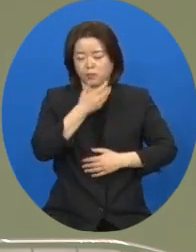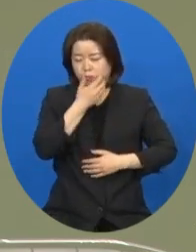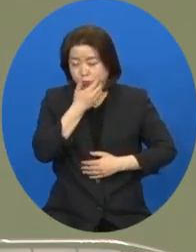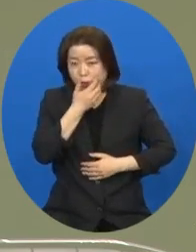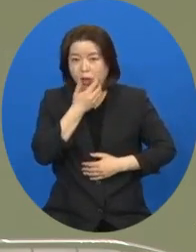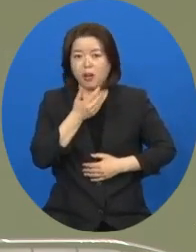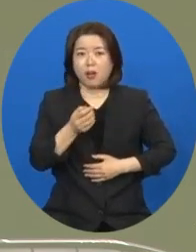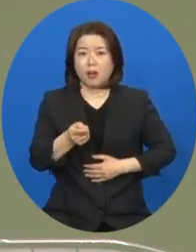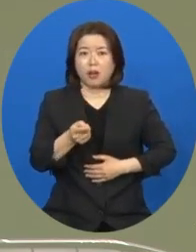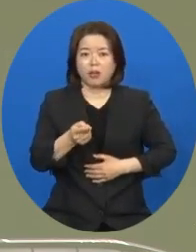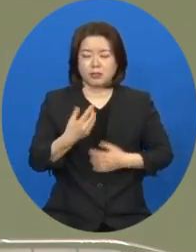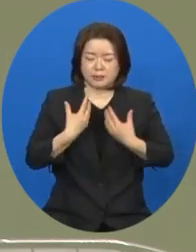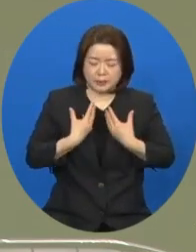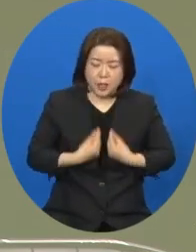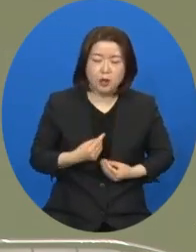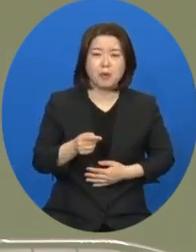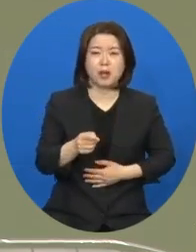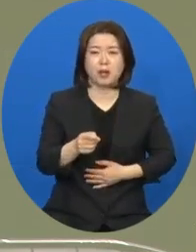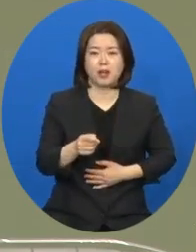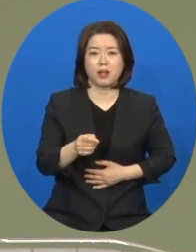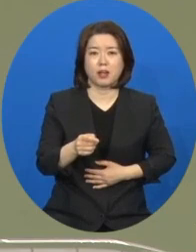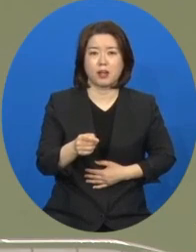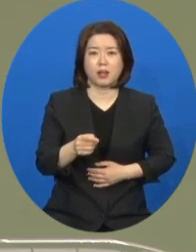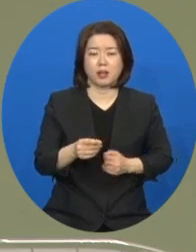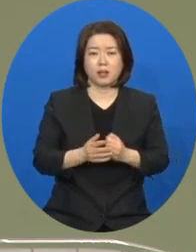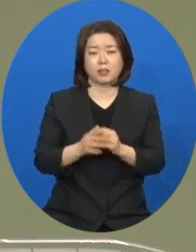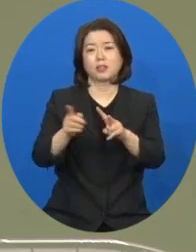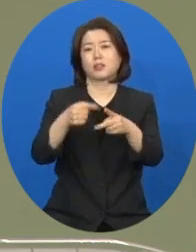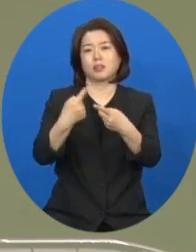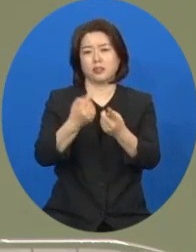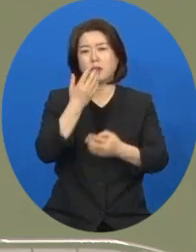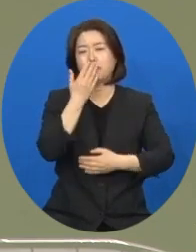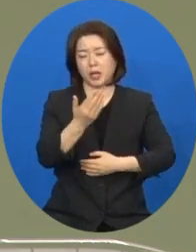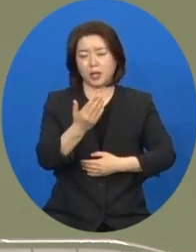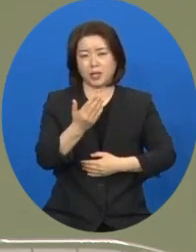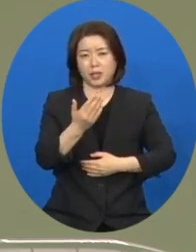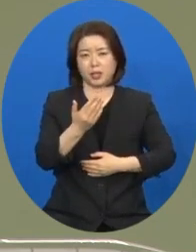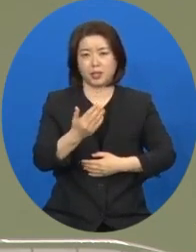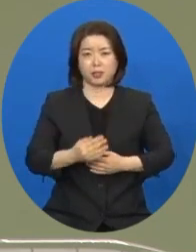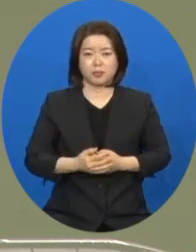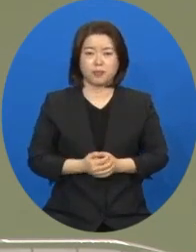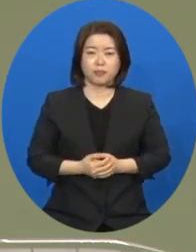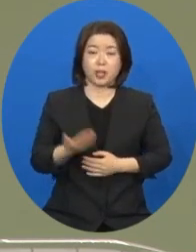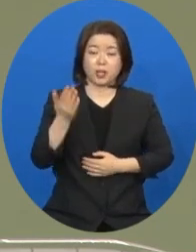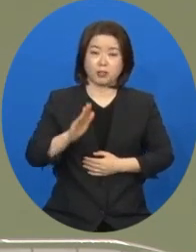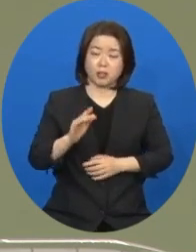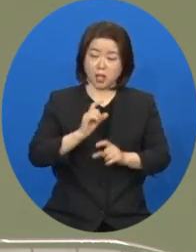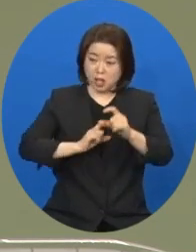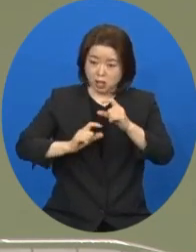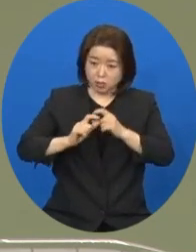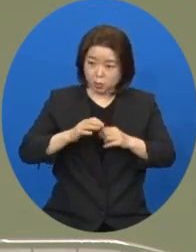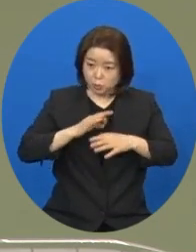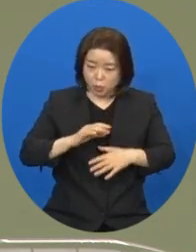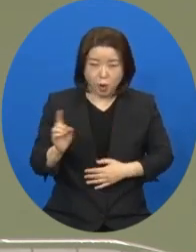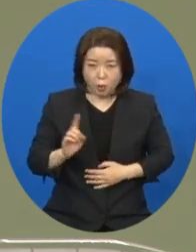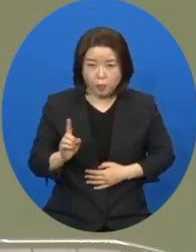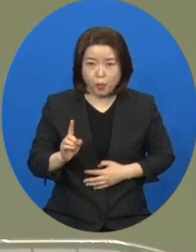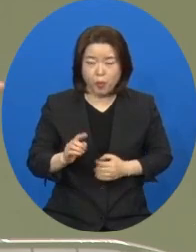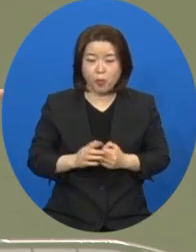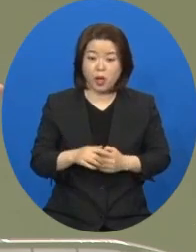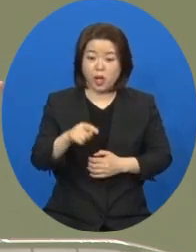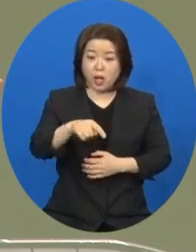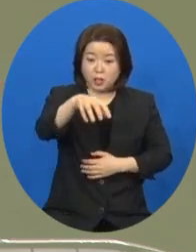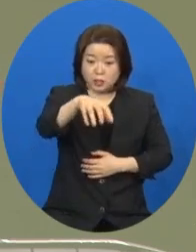수치스러움, 그 절망감, 그 이해가 되더라고요. 그런데 더 놀라운 것은 그 자리에